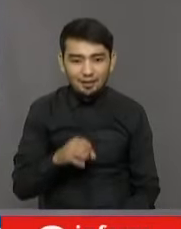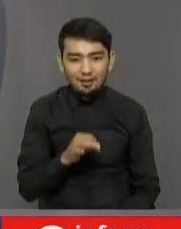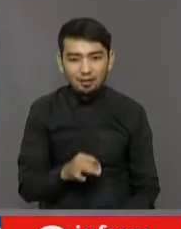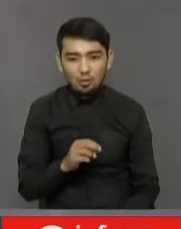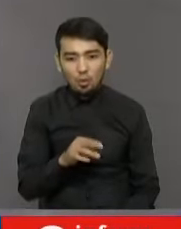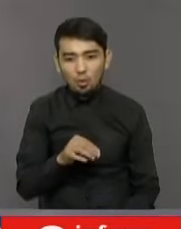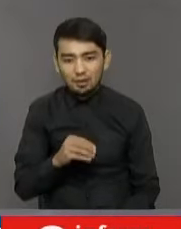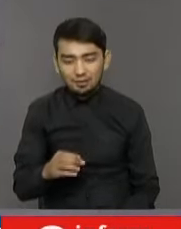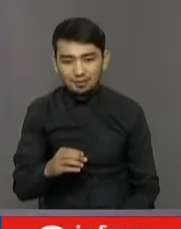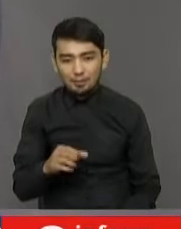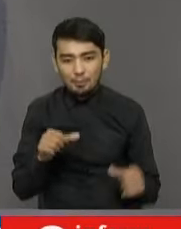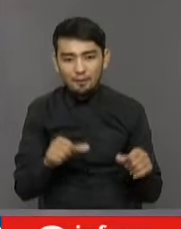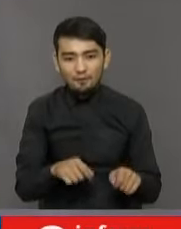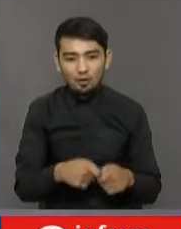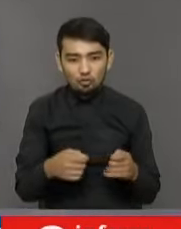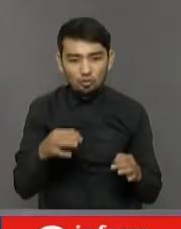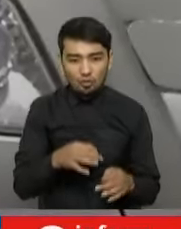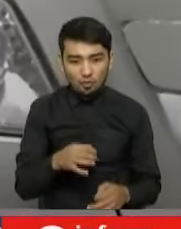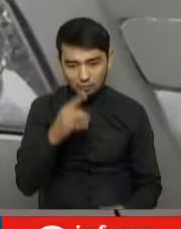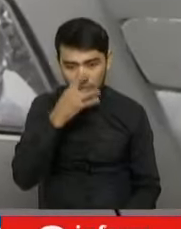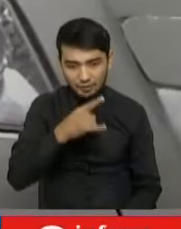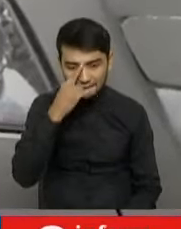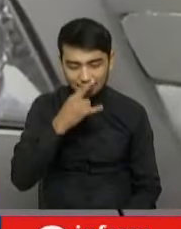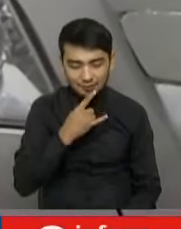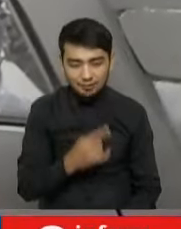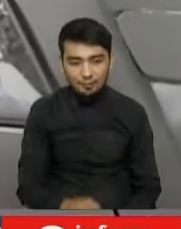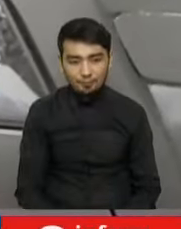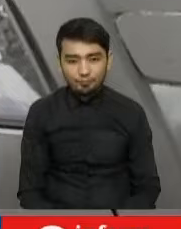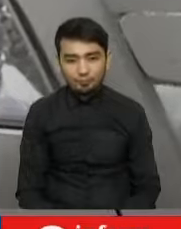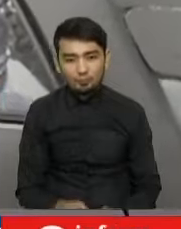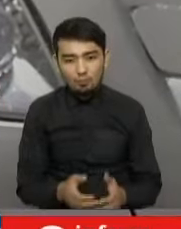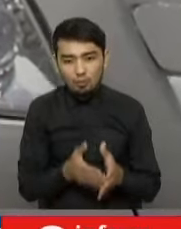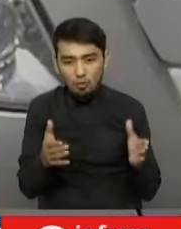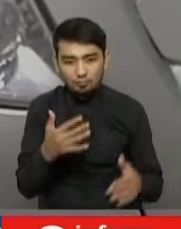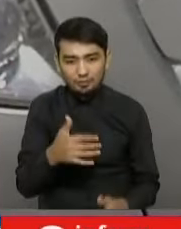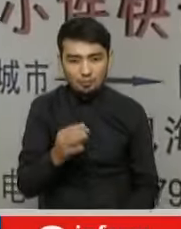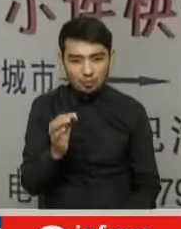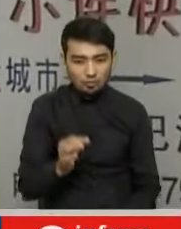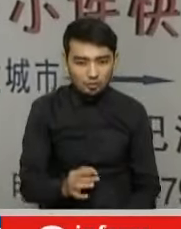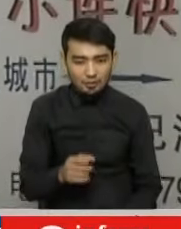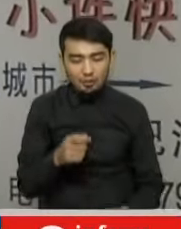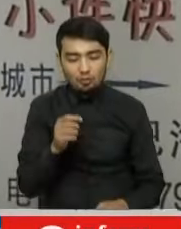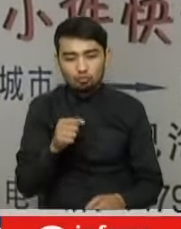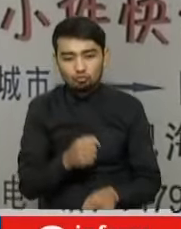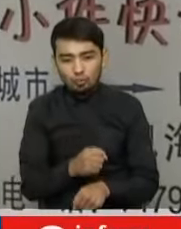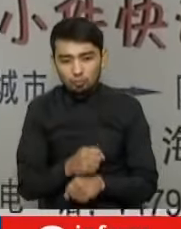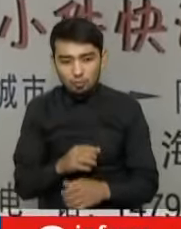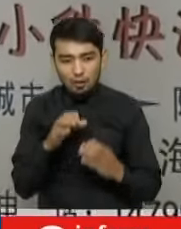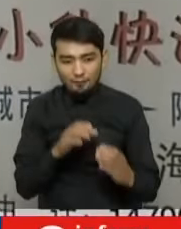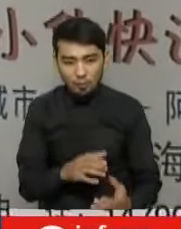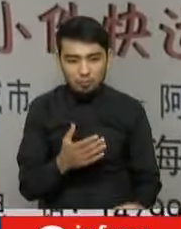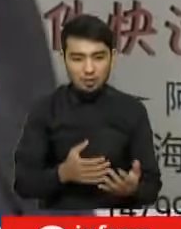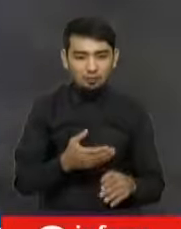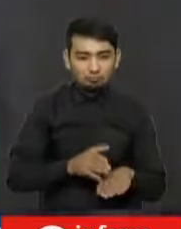Кодекса административного правонарушения Республики Казахстан. Правонарушение выявляет более чем у 50% остановленных водителей грузовиков и